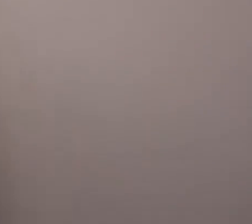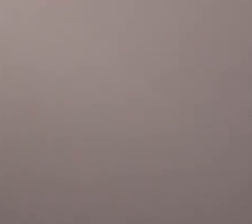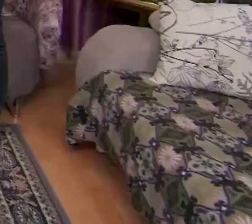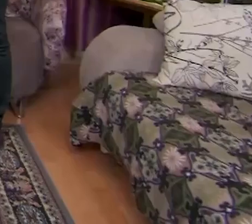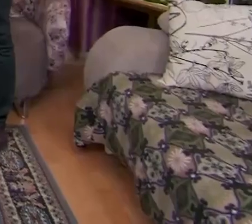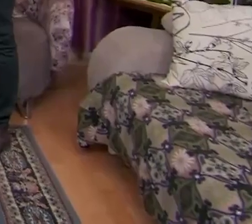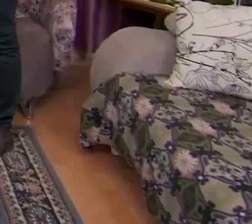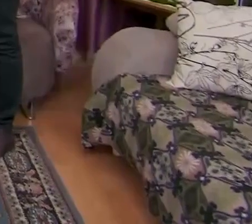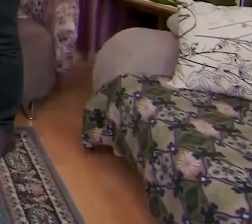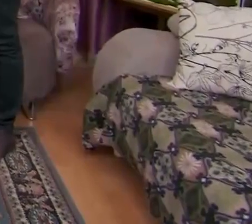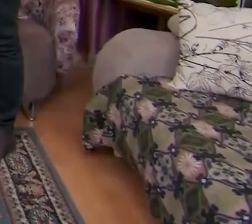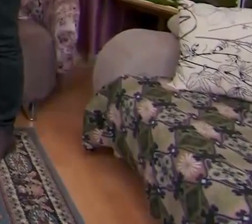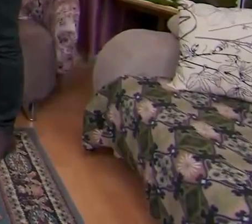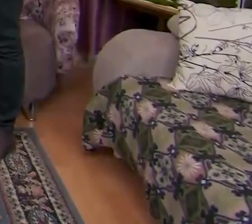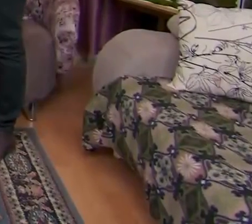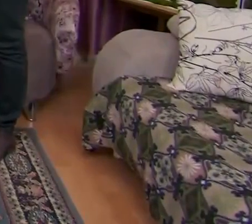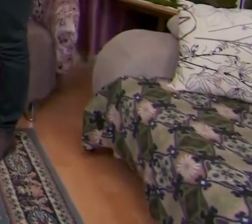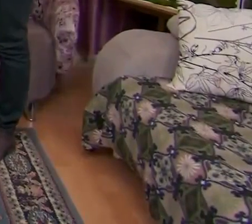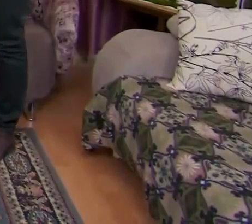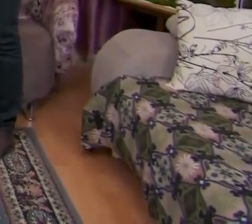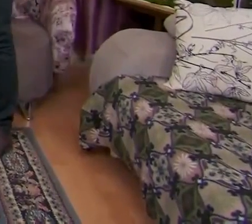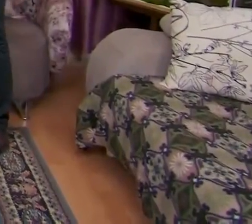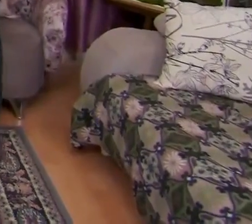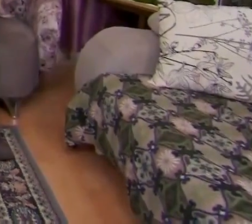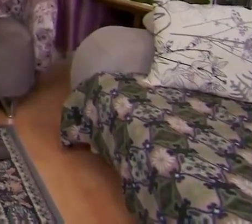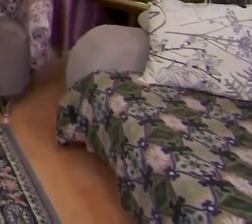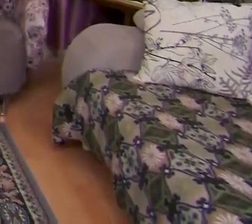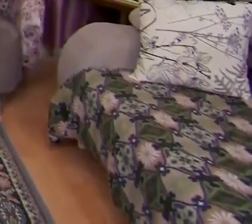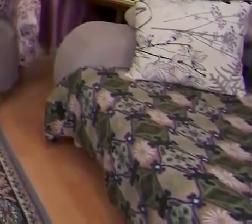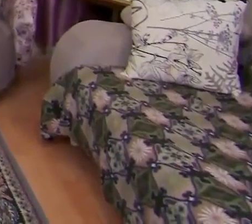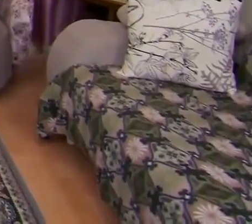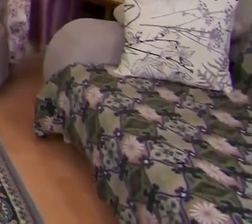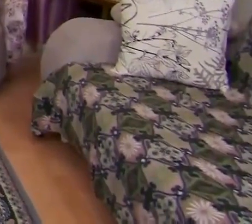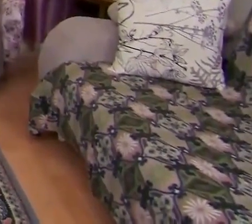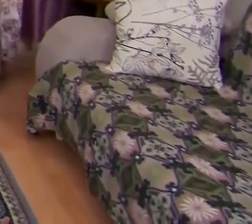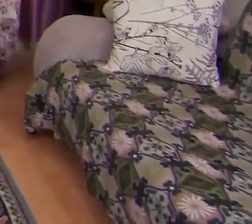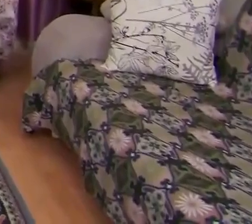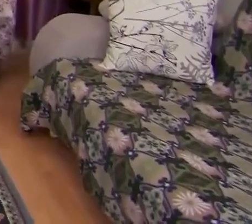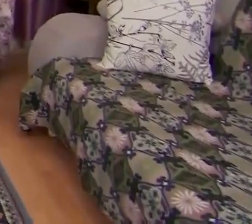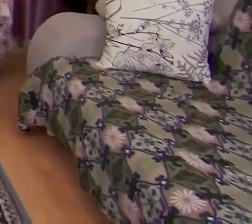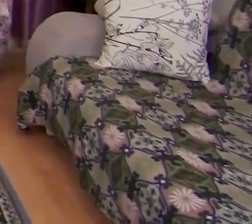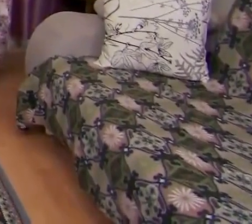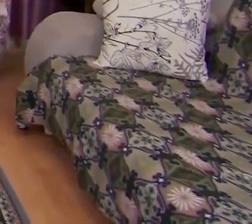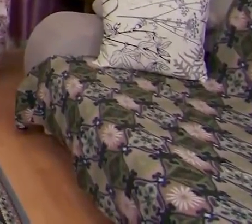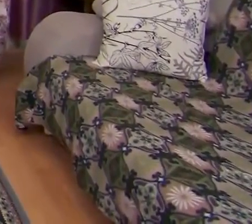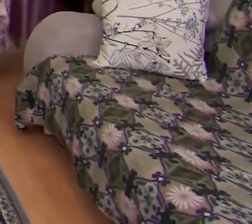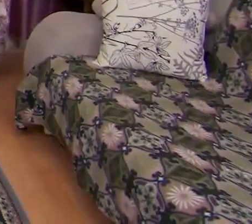bedeniyle yürüdü. Sarp ellerini beline aldı. Sinirle döndü yüzünü. Junior durmuş Sarp'a bakıyor.